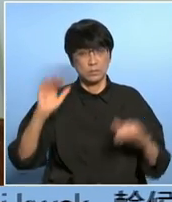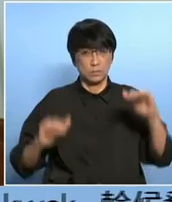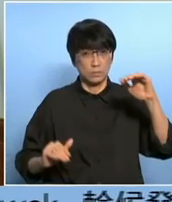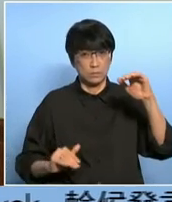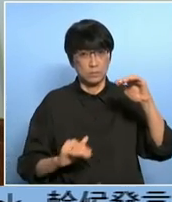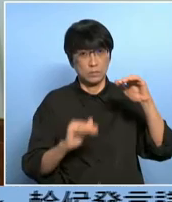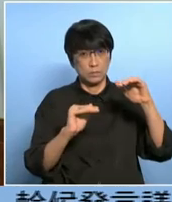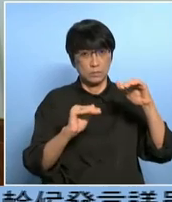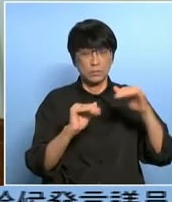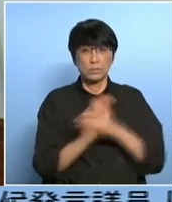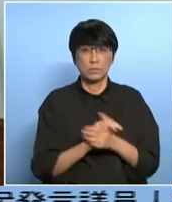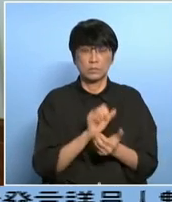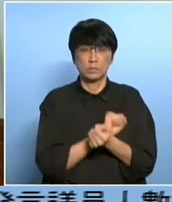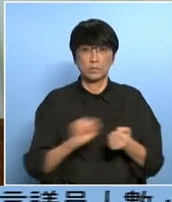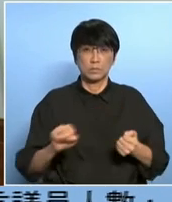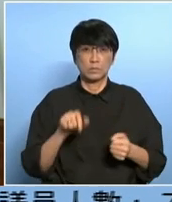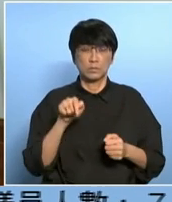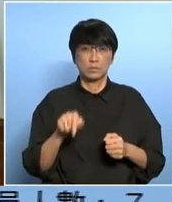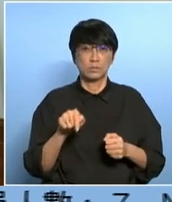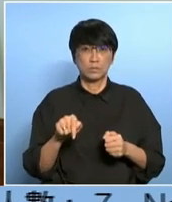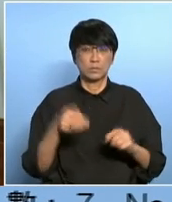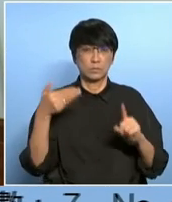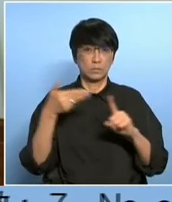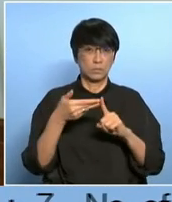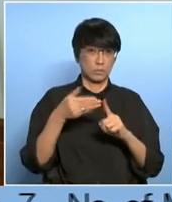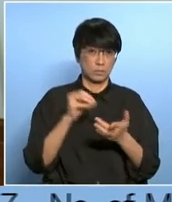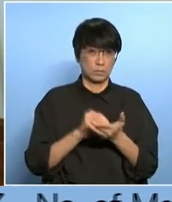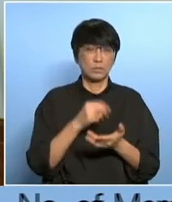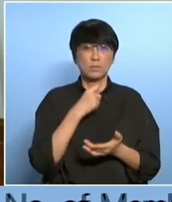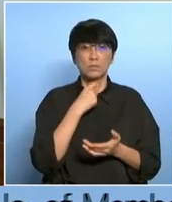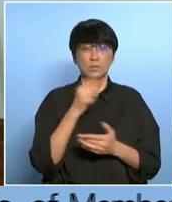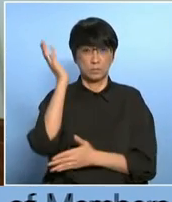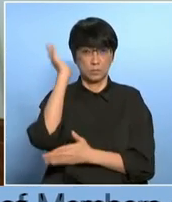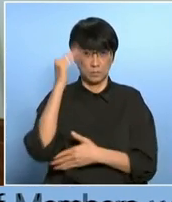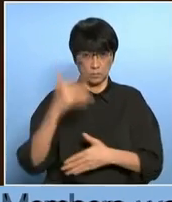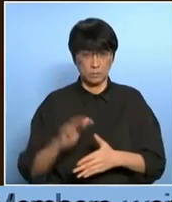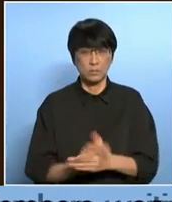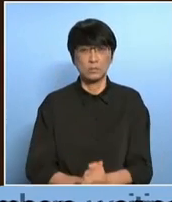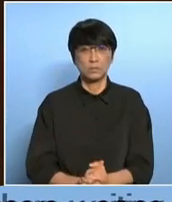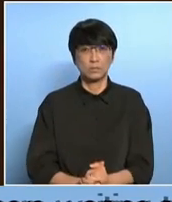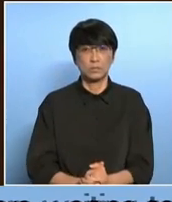定下解決貧富差距的目標。主席，本人謹此陳辭。